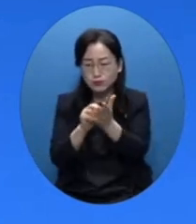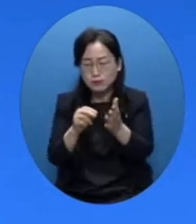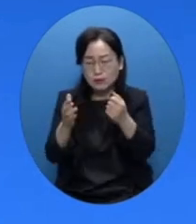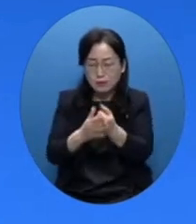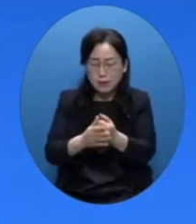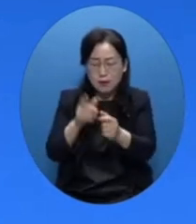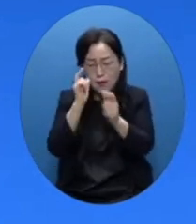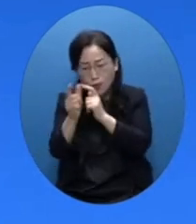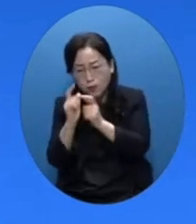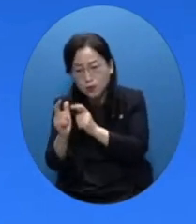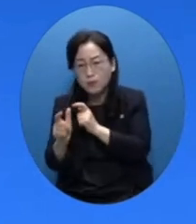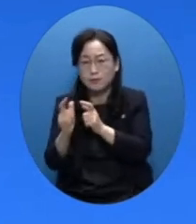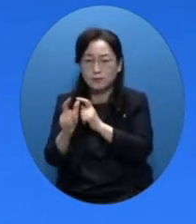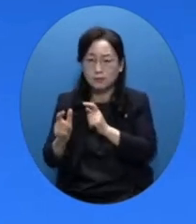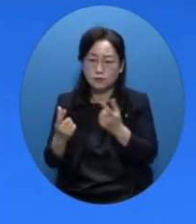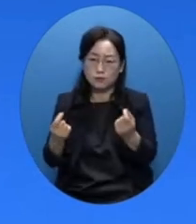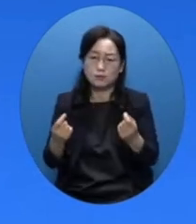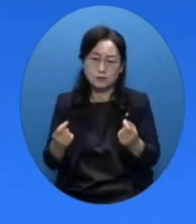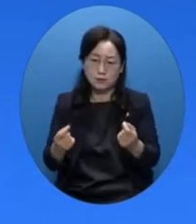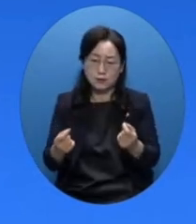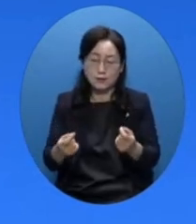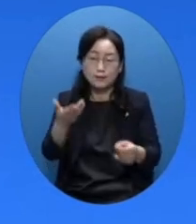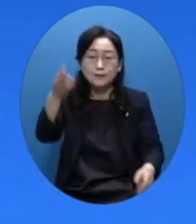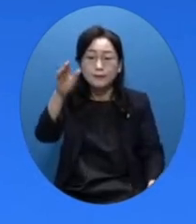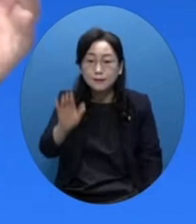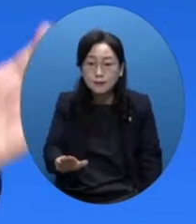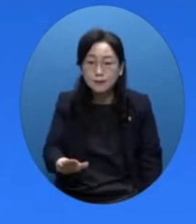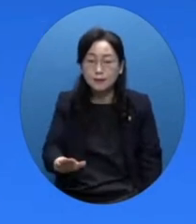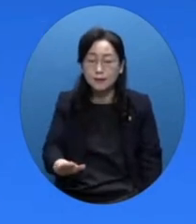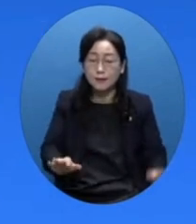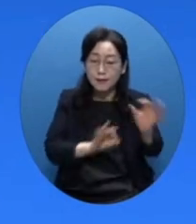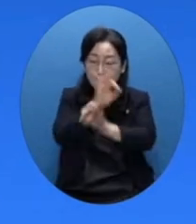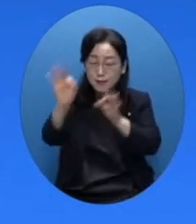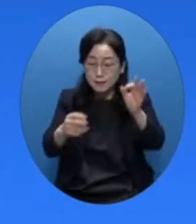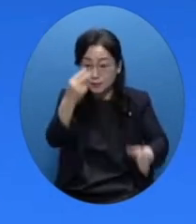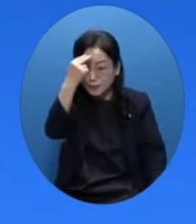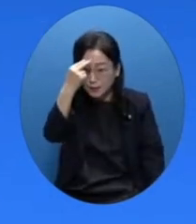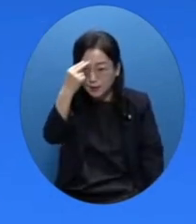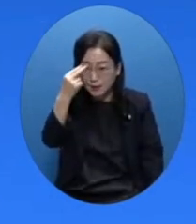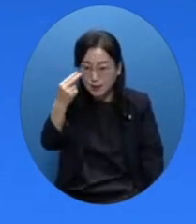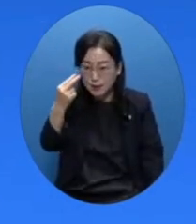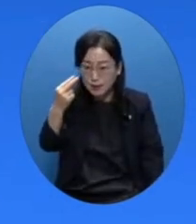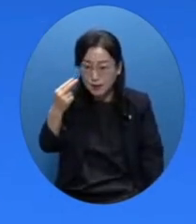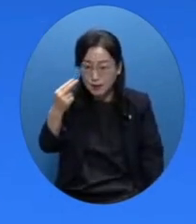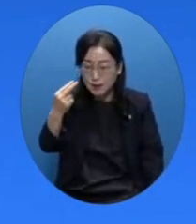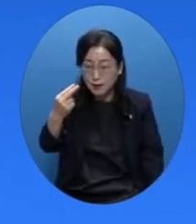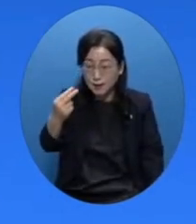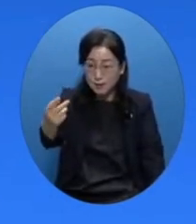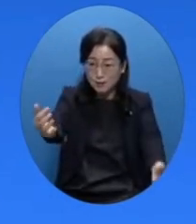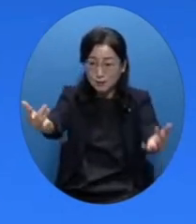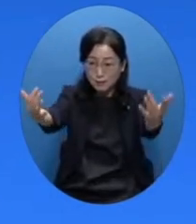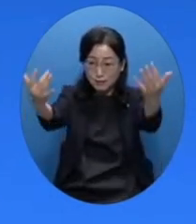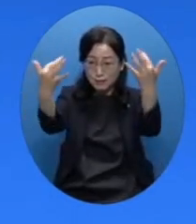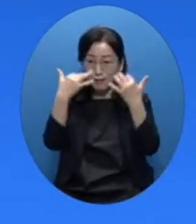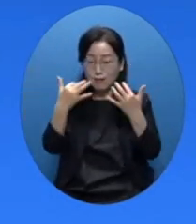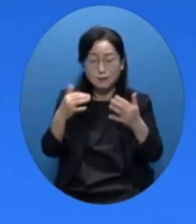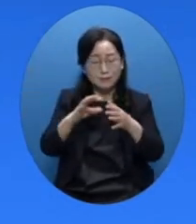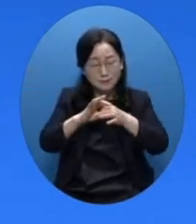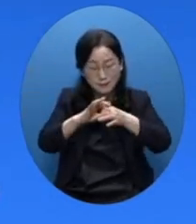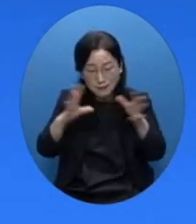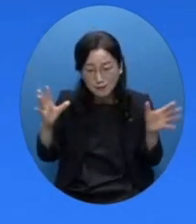고민에 빠져 있습니다 그러나 같은 경제적인 어려움을 우리 앞에 괴력 군대처럼 본래 탁 전도 할지라도